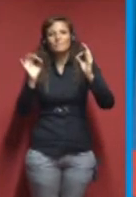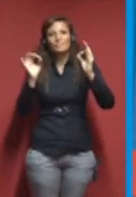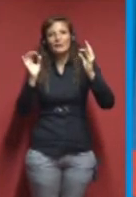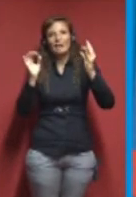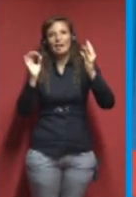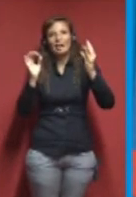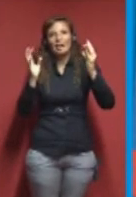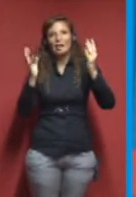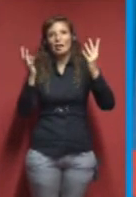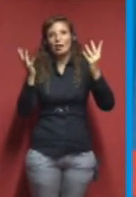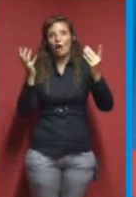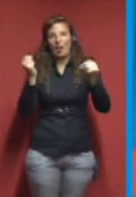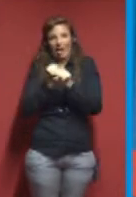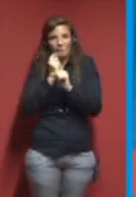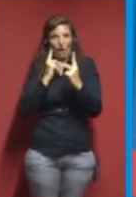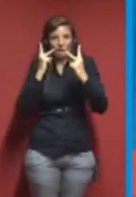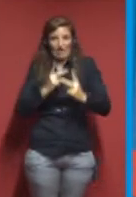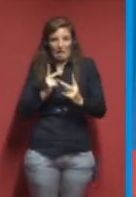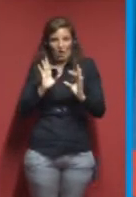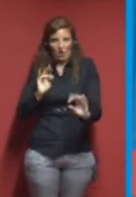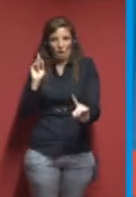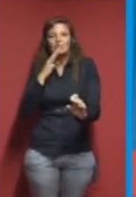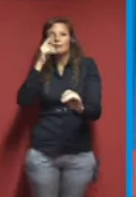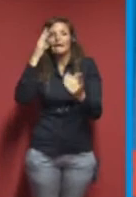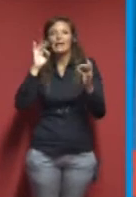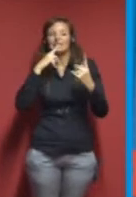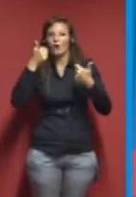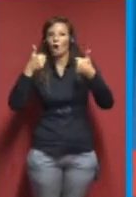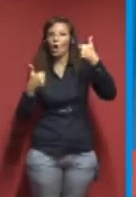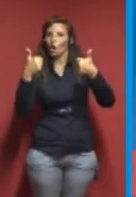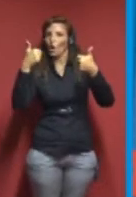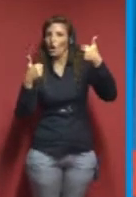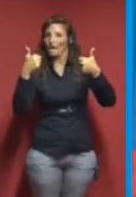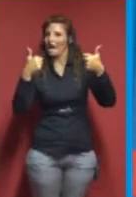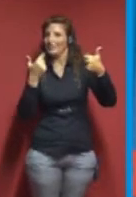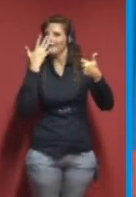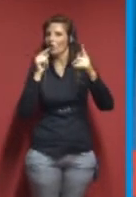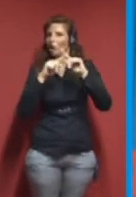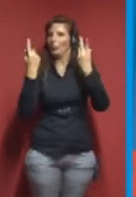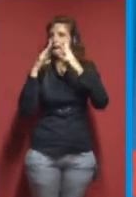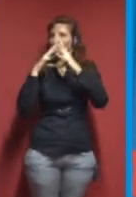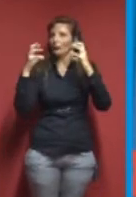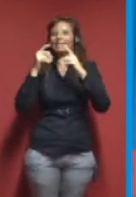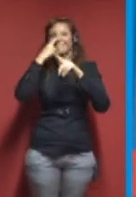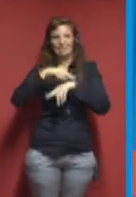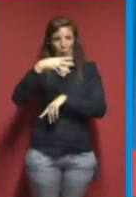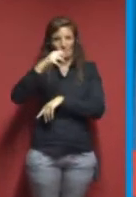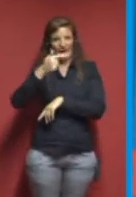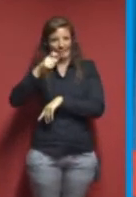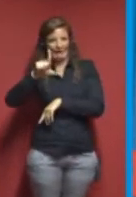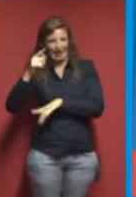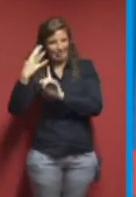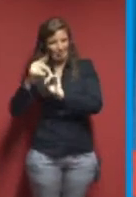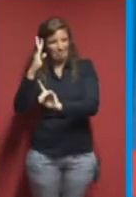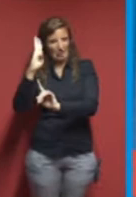lavoro presento se dovete fare molta concorrenza anche a grandi multinazionali come la mattel bisogna